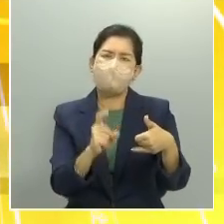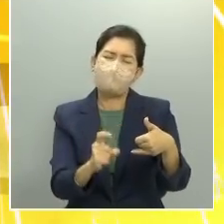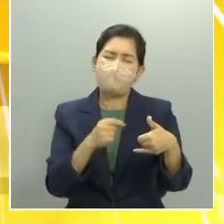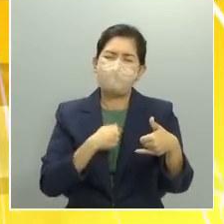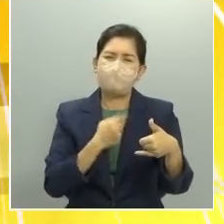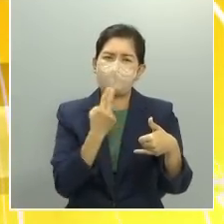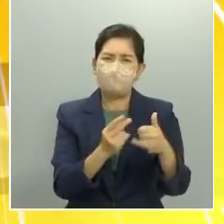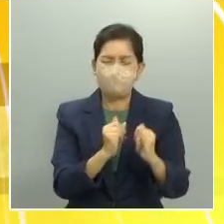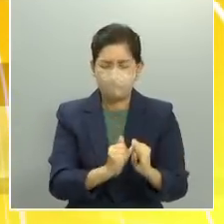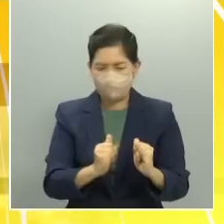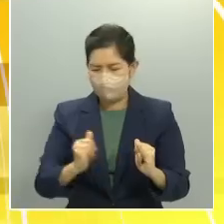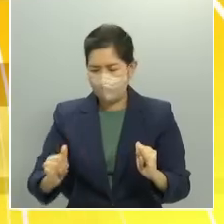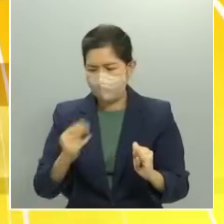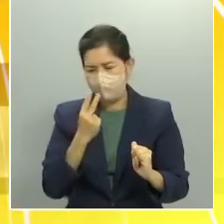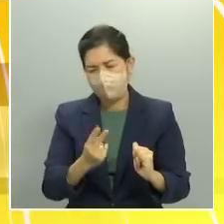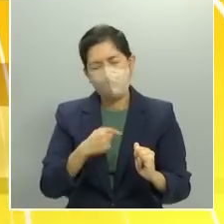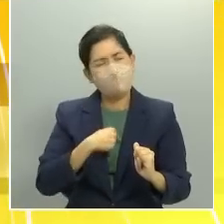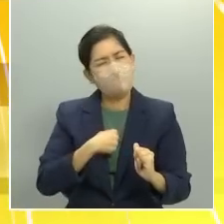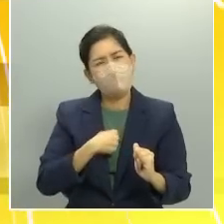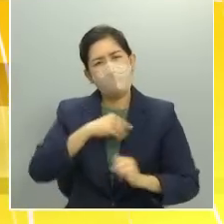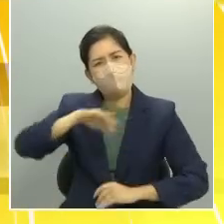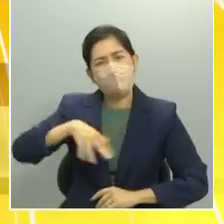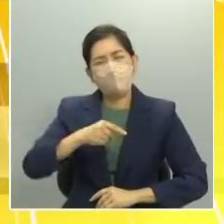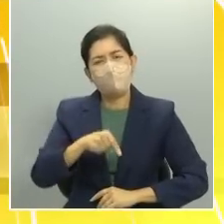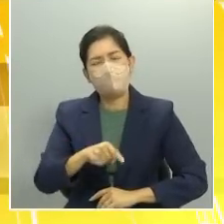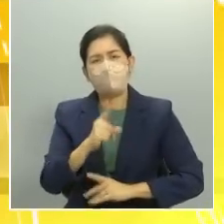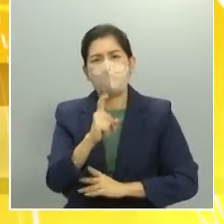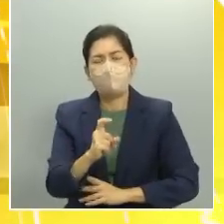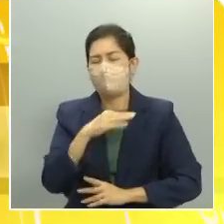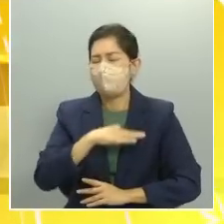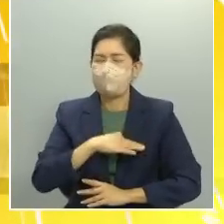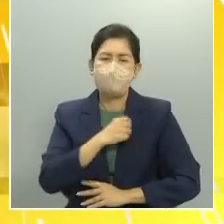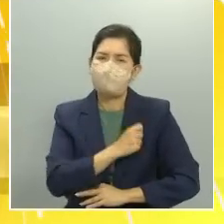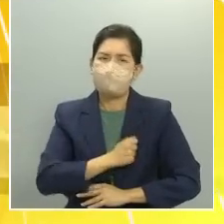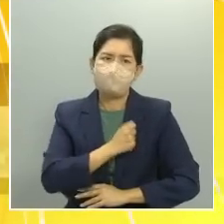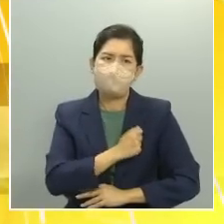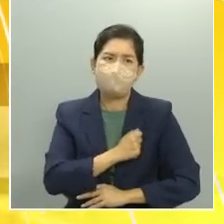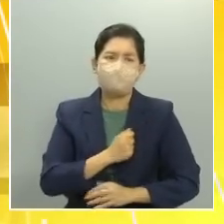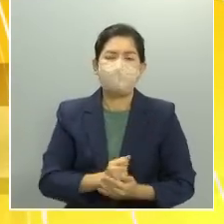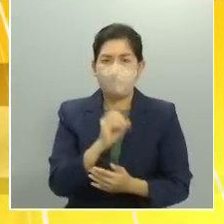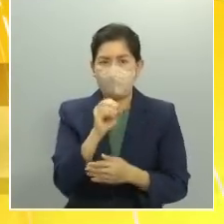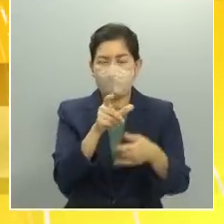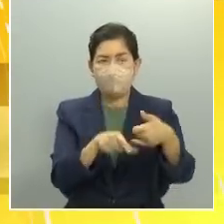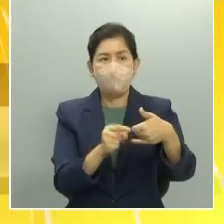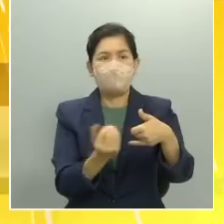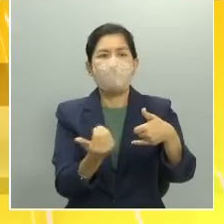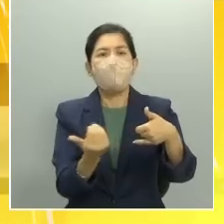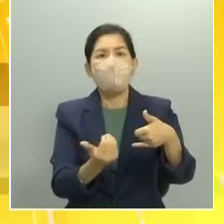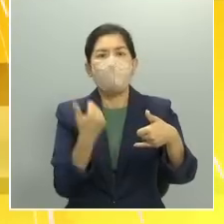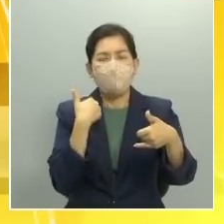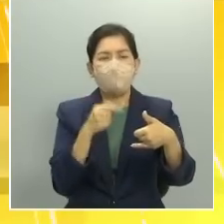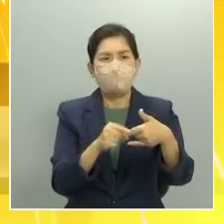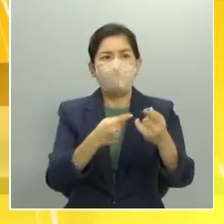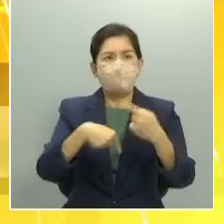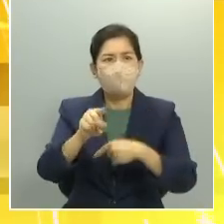ายน่าสงสารทรมาน แล้วก็บอกด้วยปกติลูกชายจะไปเล่นตามสถานบันเทิงลักษณะ